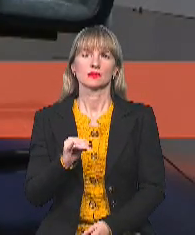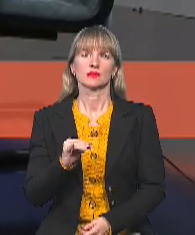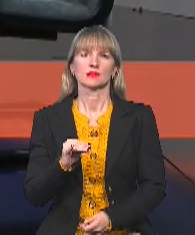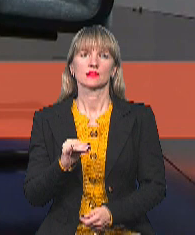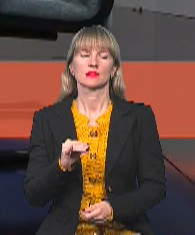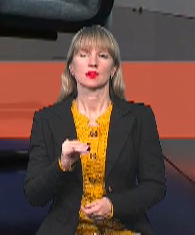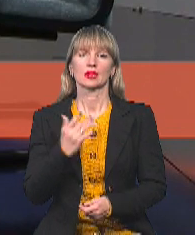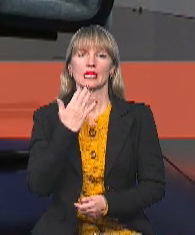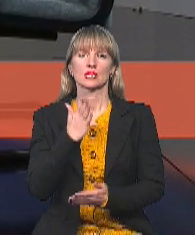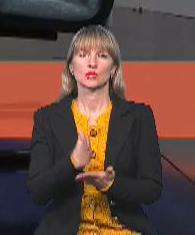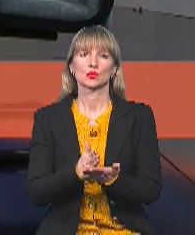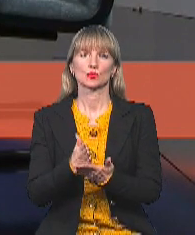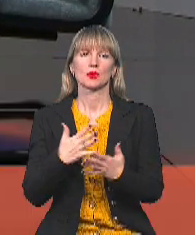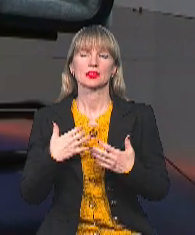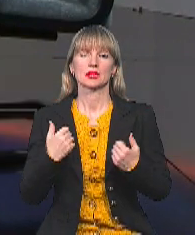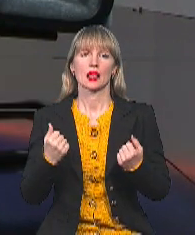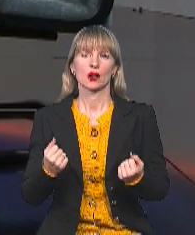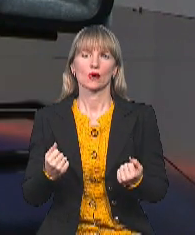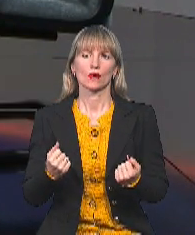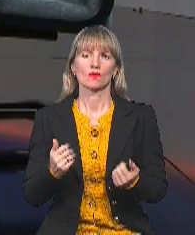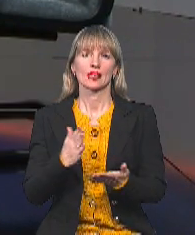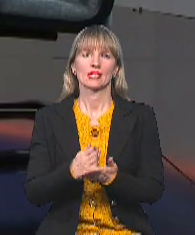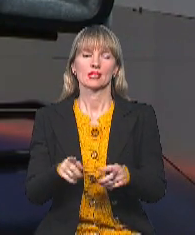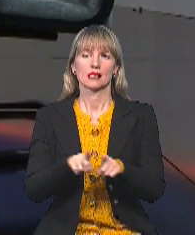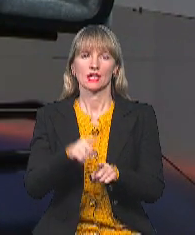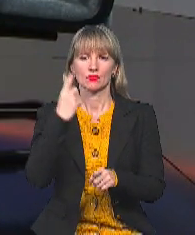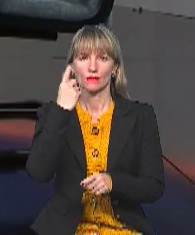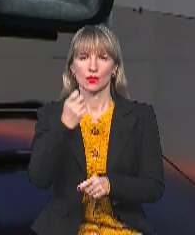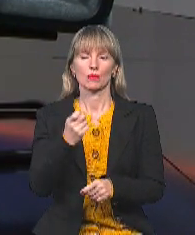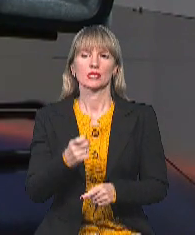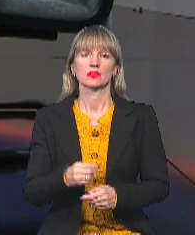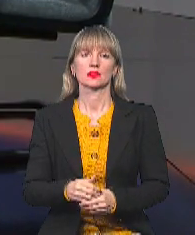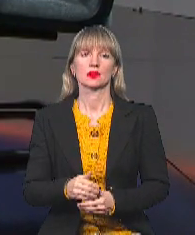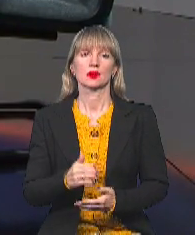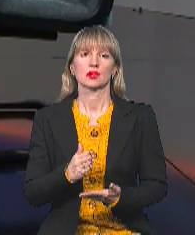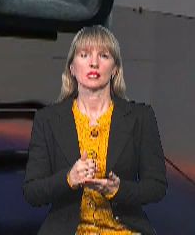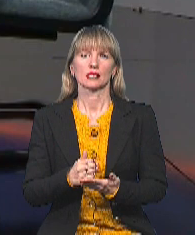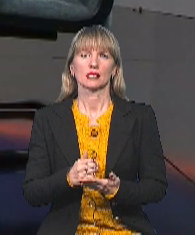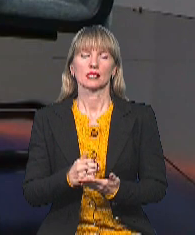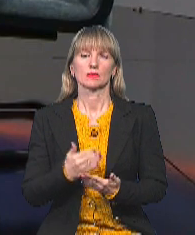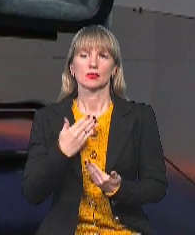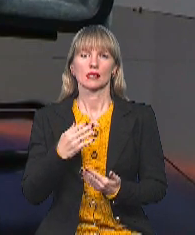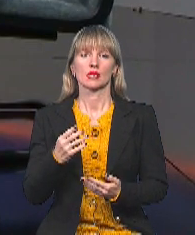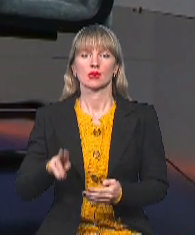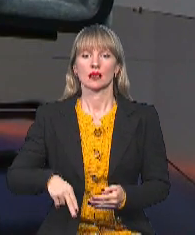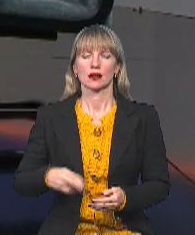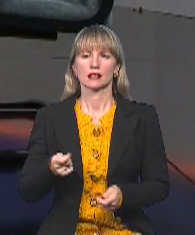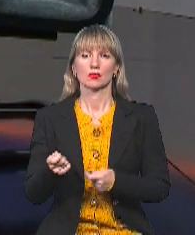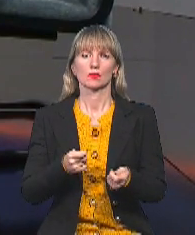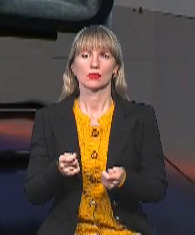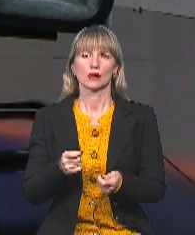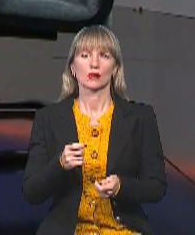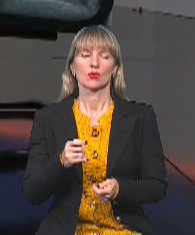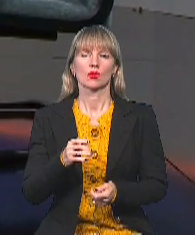сайті Національної служби здоров'я міститься така інформація, от, власне, є цитата директорки департаменту стратегії